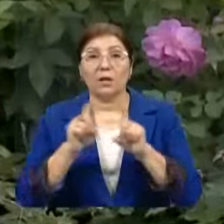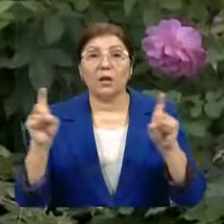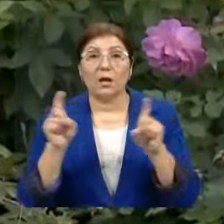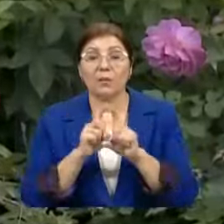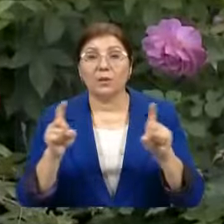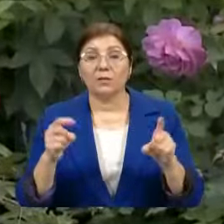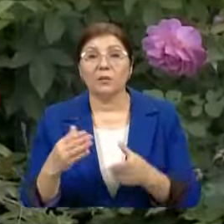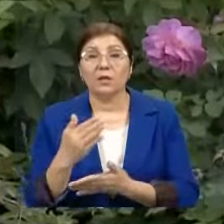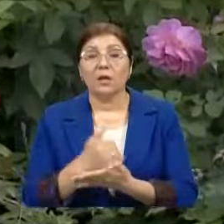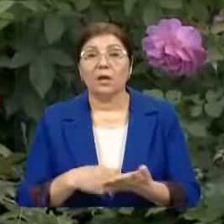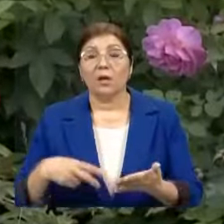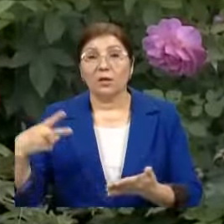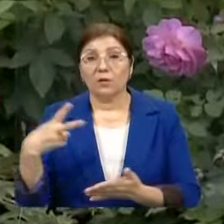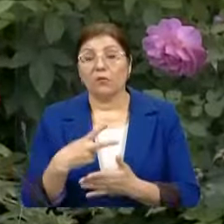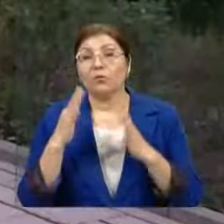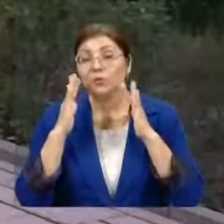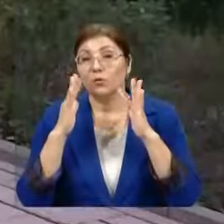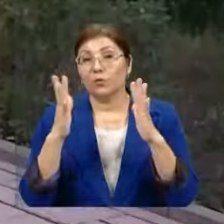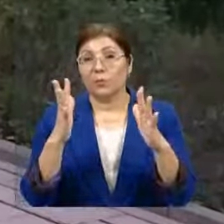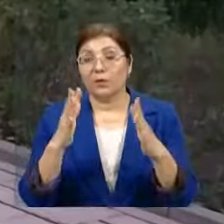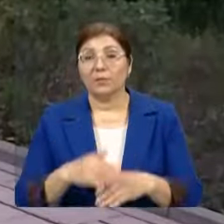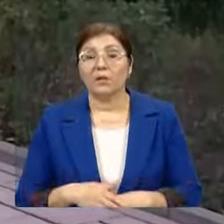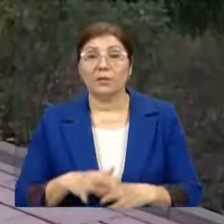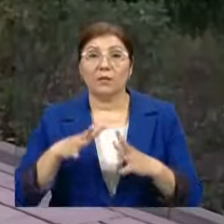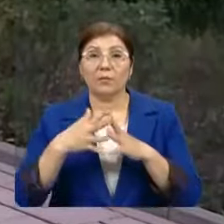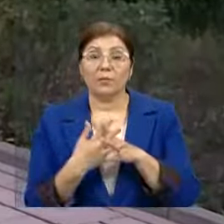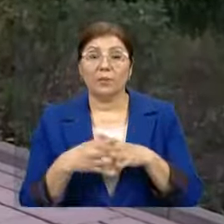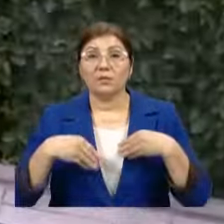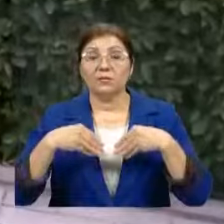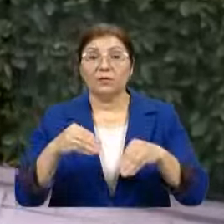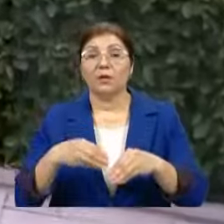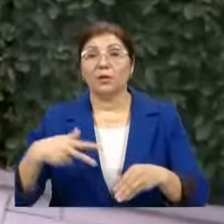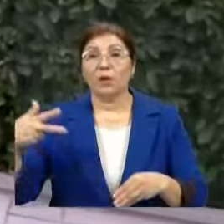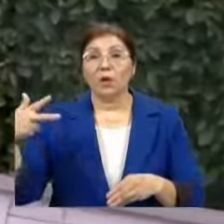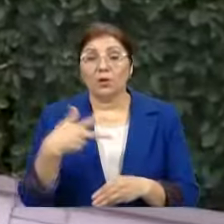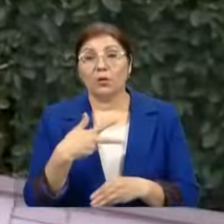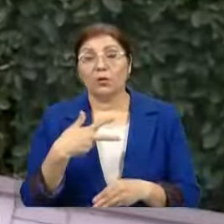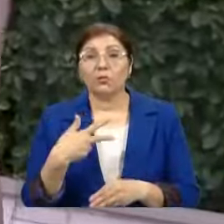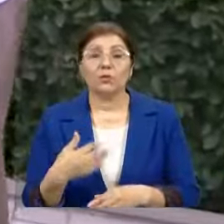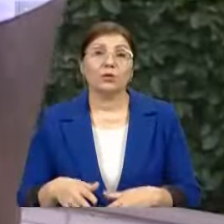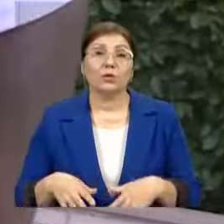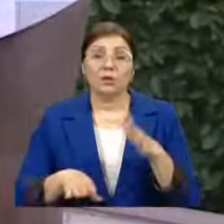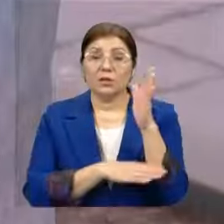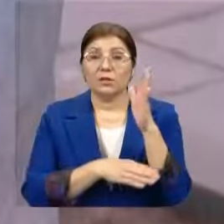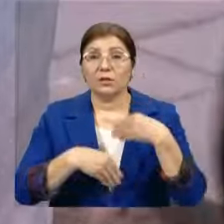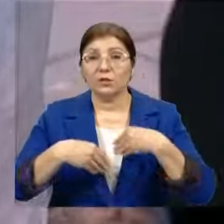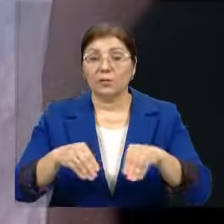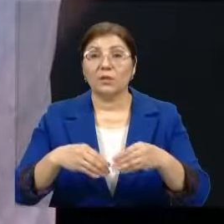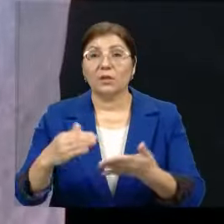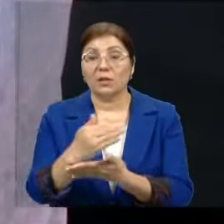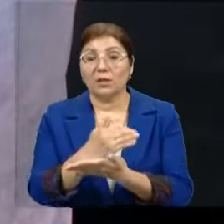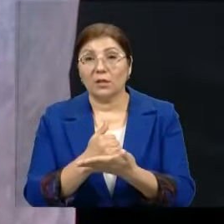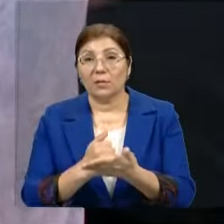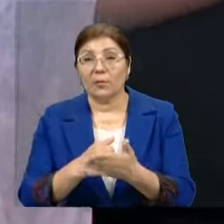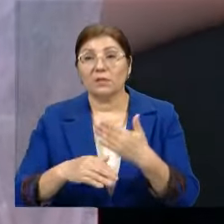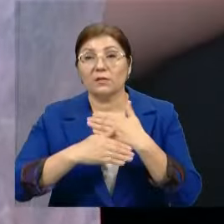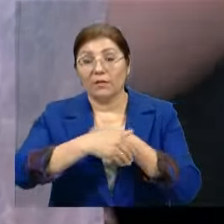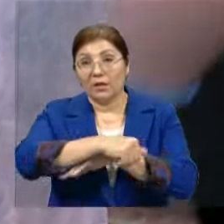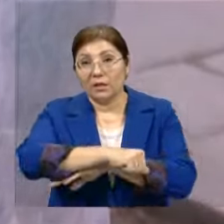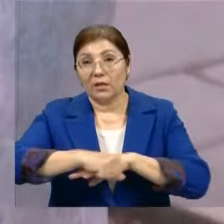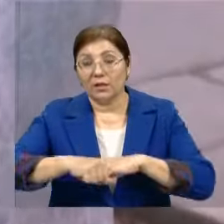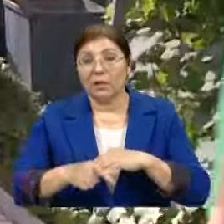территории 284 парков и скверов, в населенных пунктах посадили более 300 тысяч деревьев, очищены от мусора 206 участков на берегах